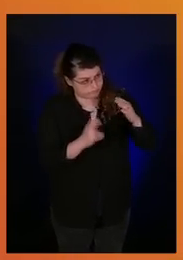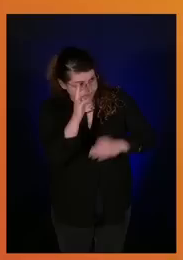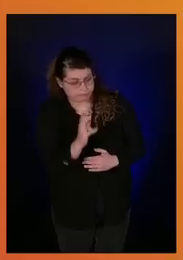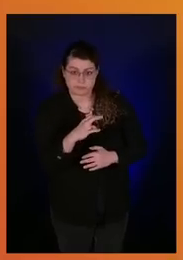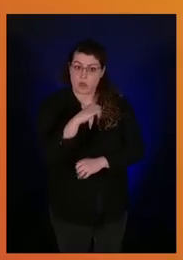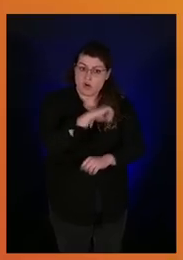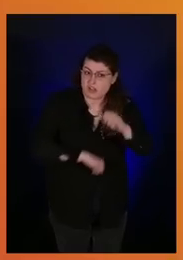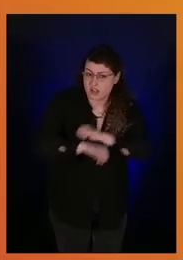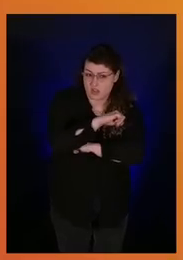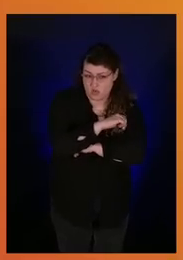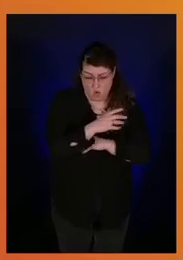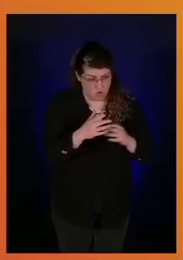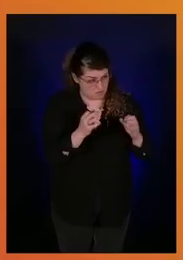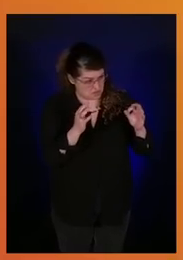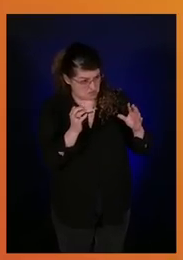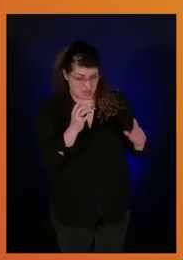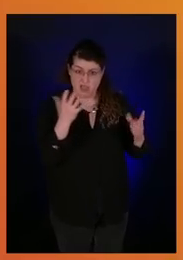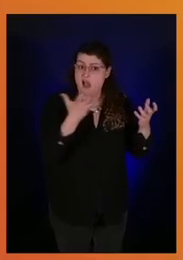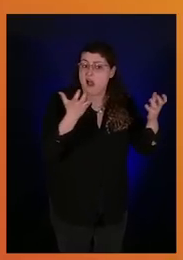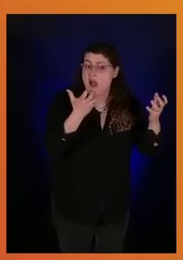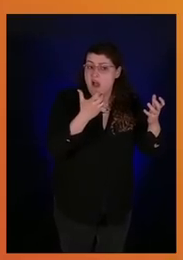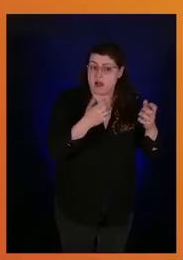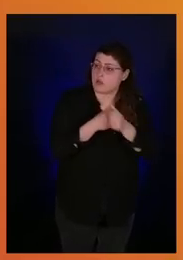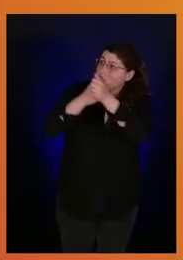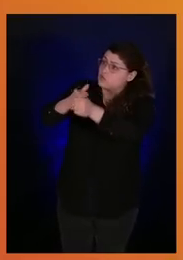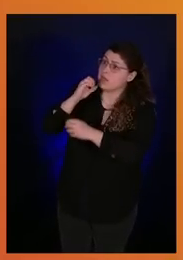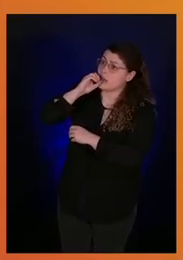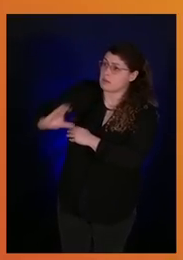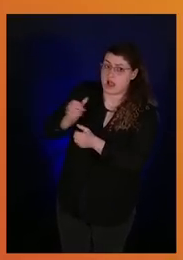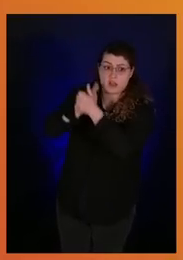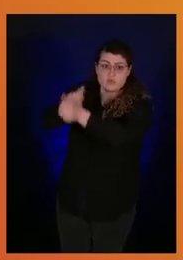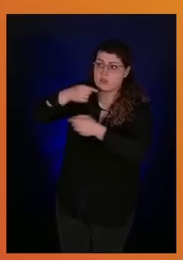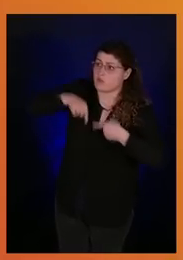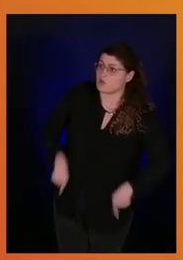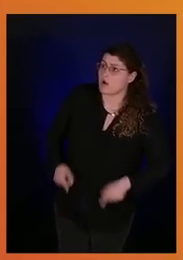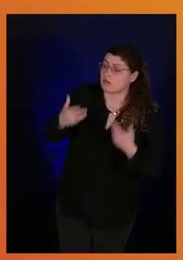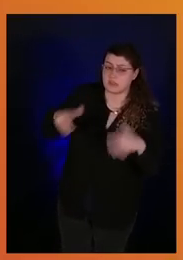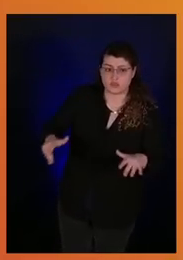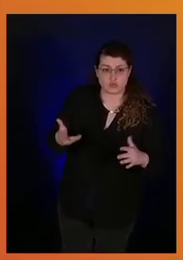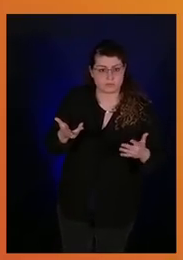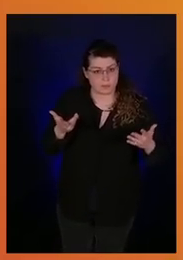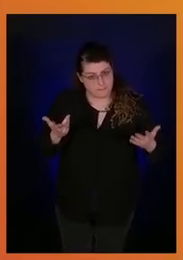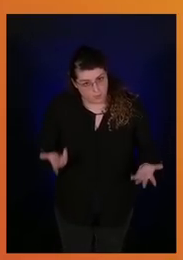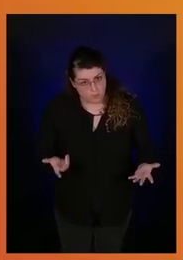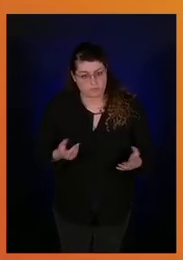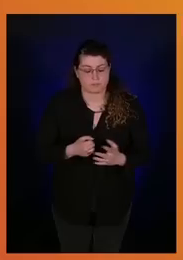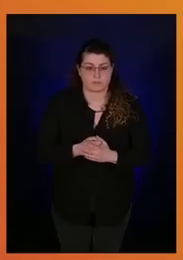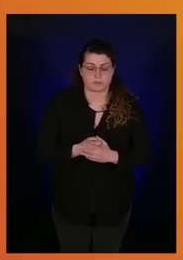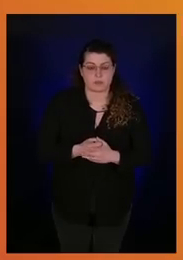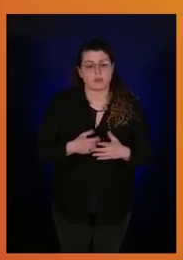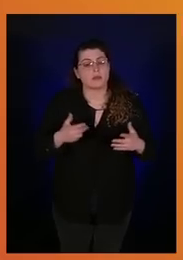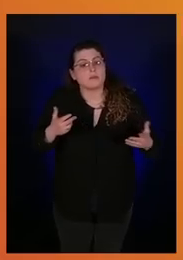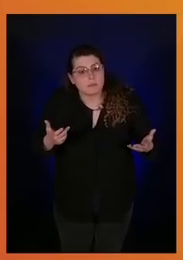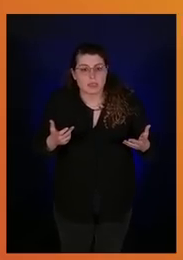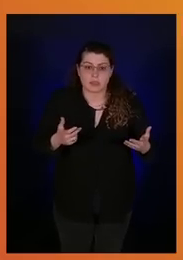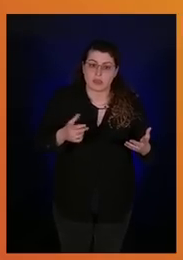réformiste sans revendication à la botte du capital et du gouvernement. Par ailleurs, comment